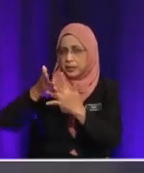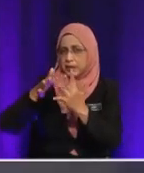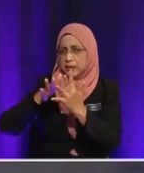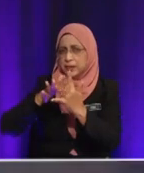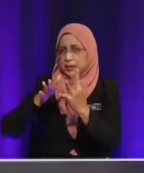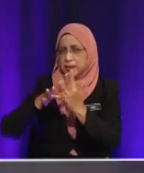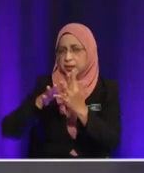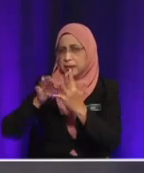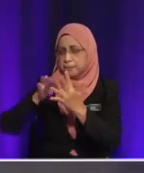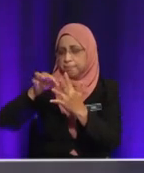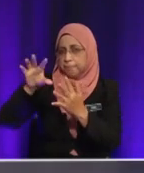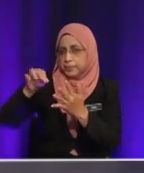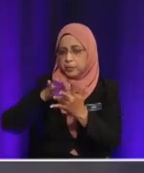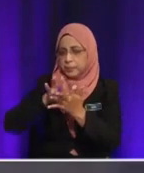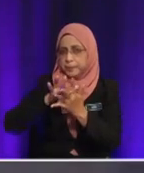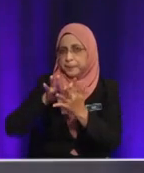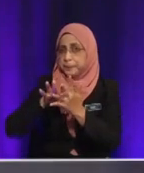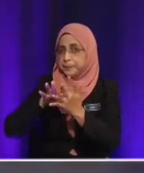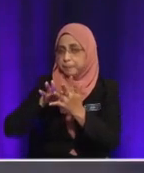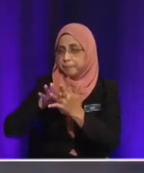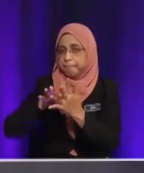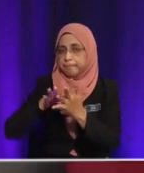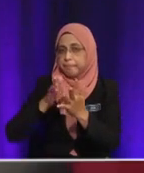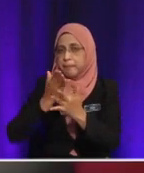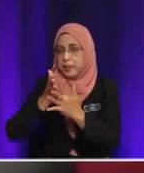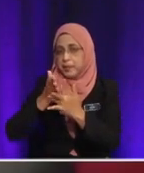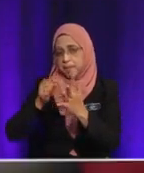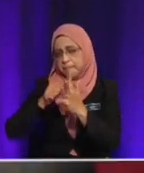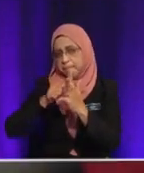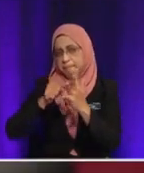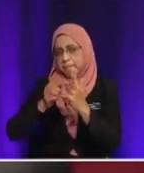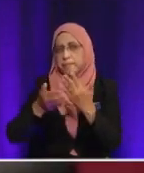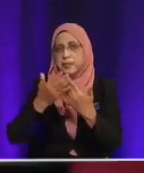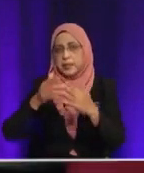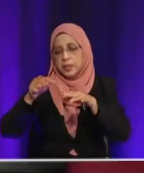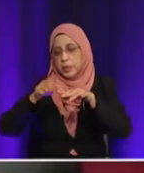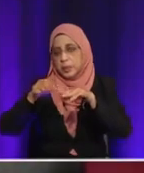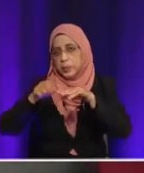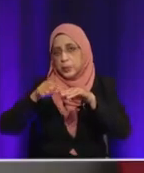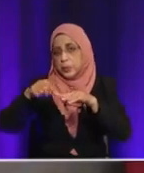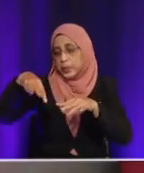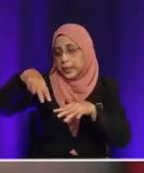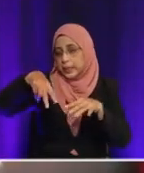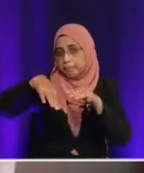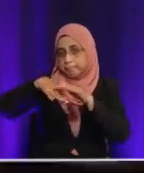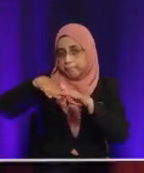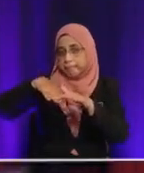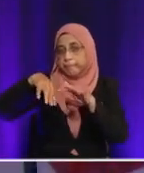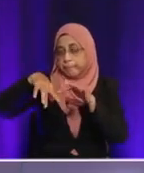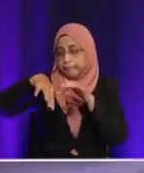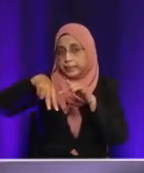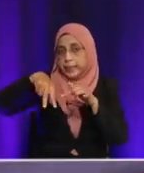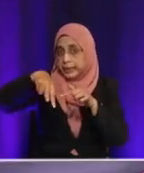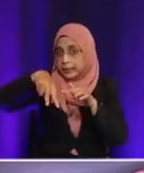Saya ingat. So, kita bersihkan dekat celah-celah jari, kat bahagian kuku, okey? Okey, kita bersihkan